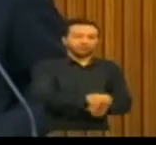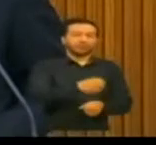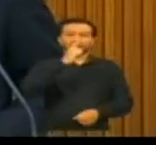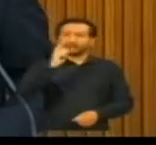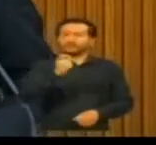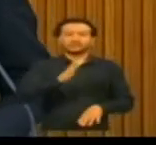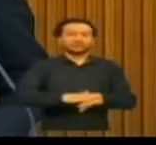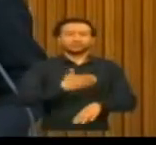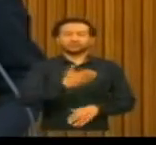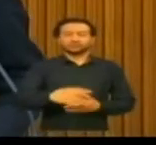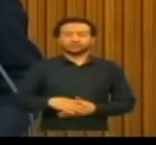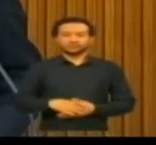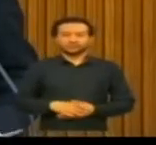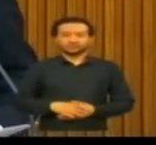kalkıyor?